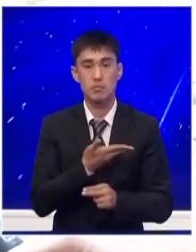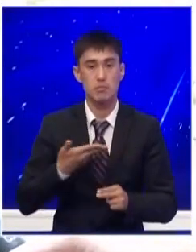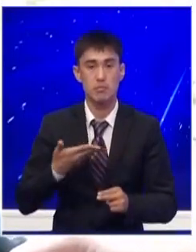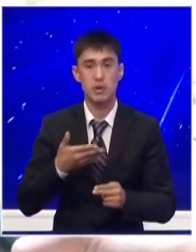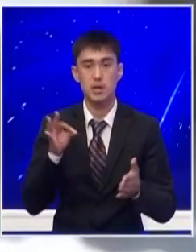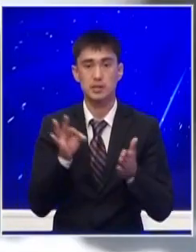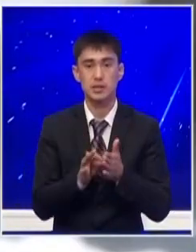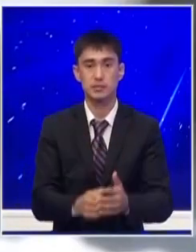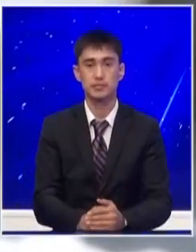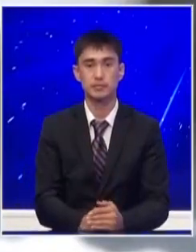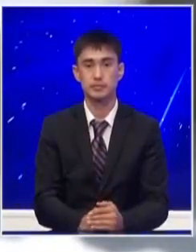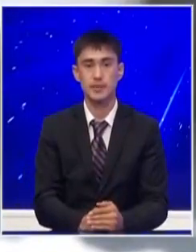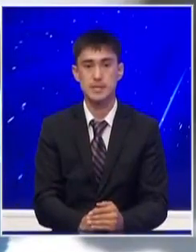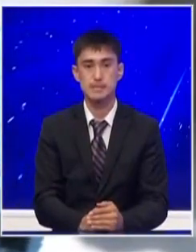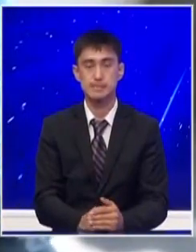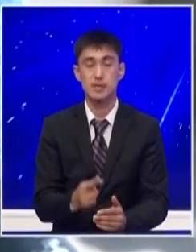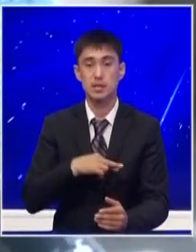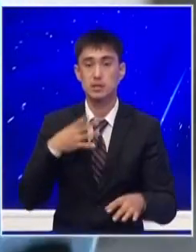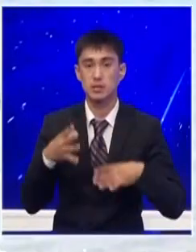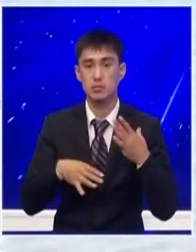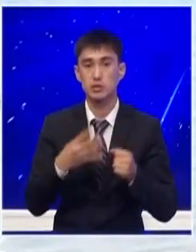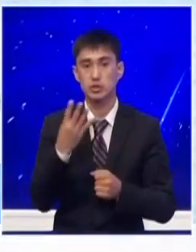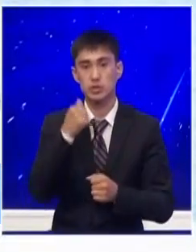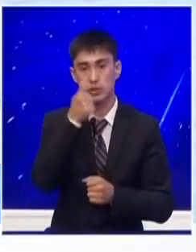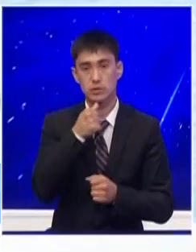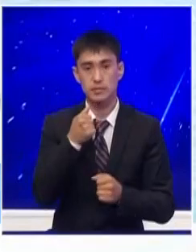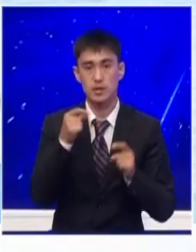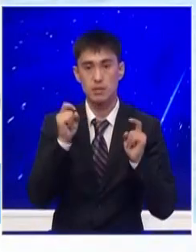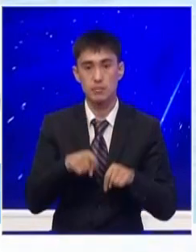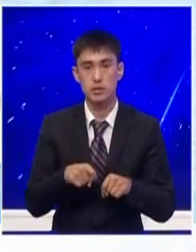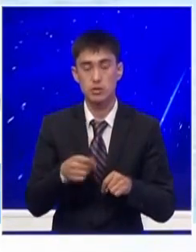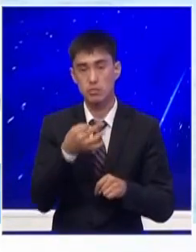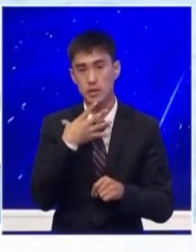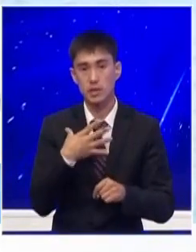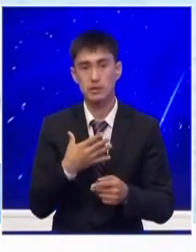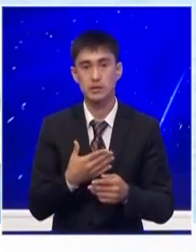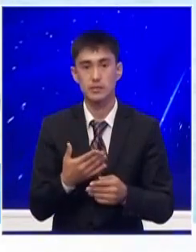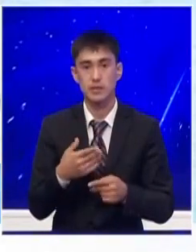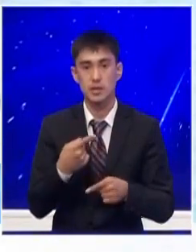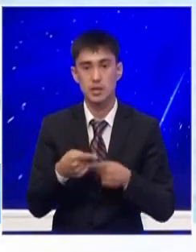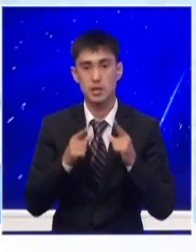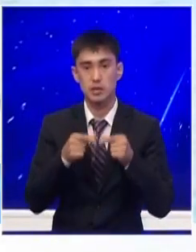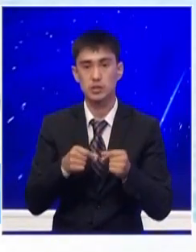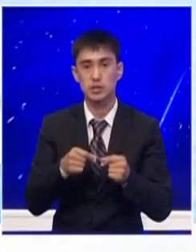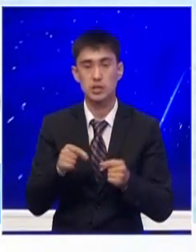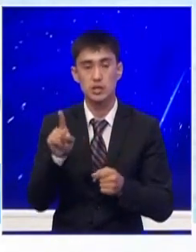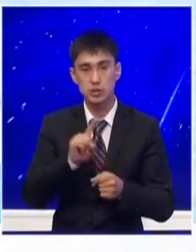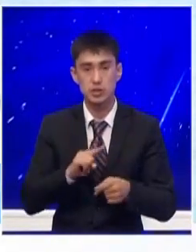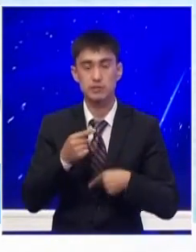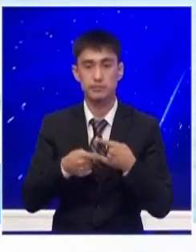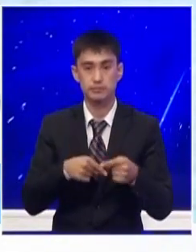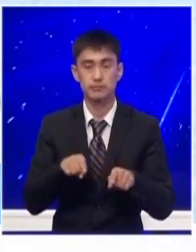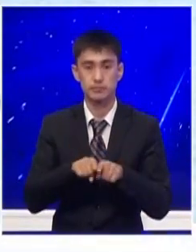Это мой цель. Занимаюсь парусным спортом 4 лета. Ну, пришел, понравилось мне очень. И начал ходить, по участку мне все началось. И все,